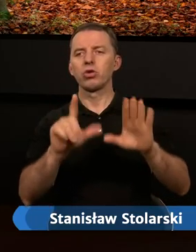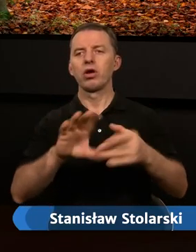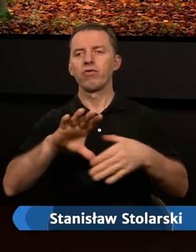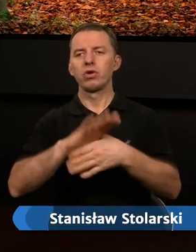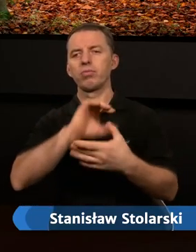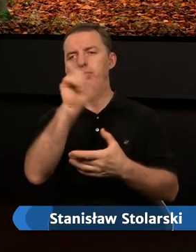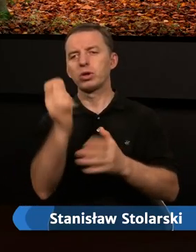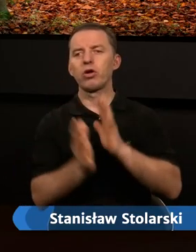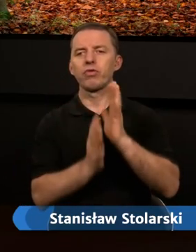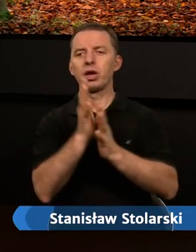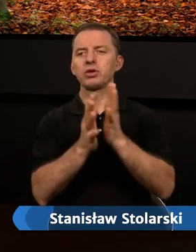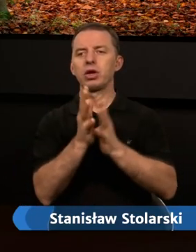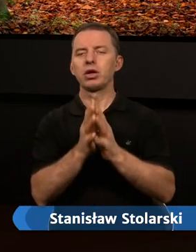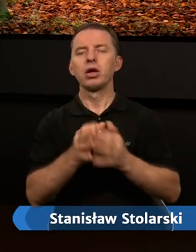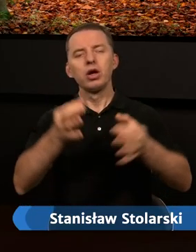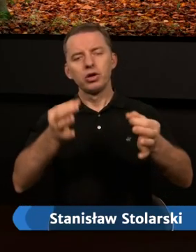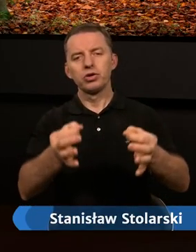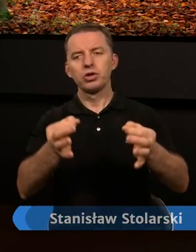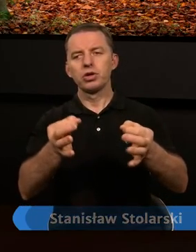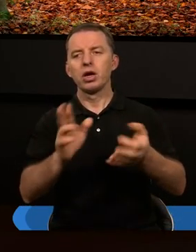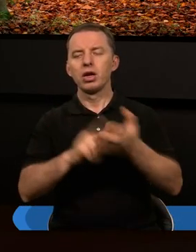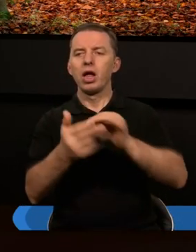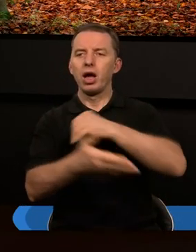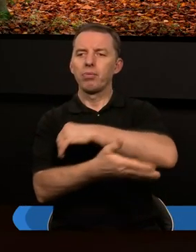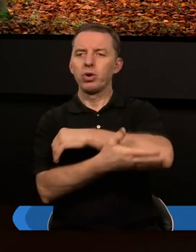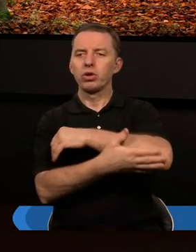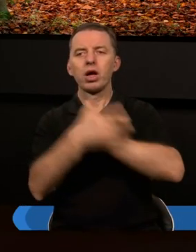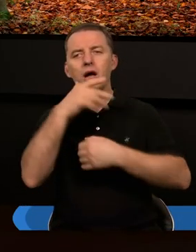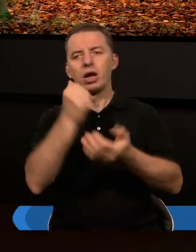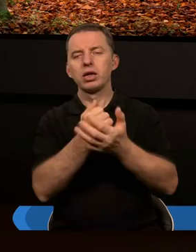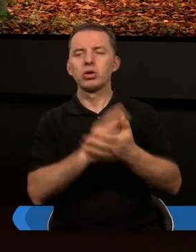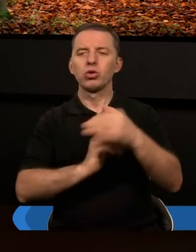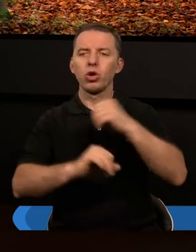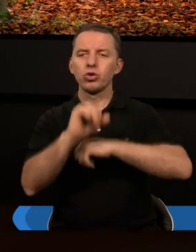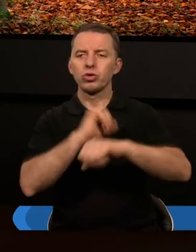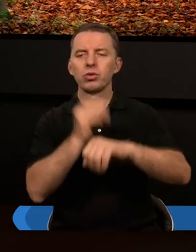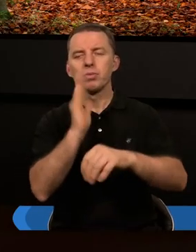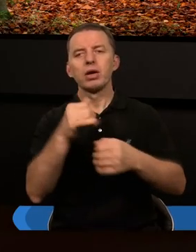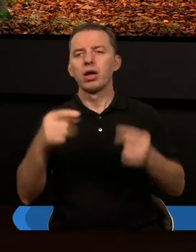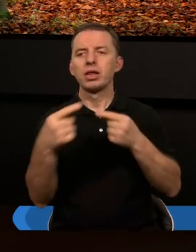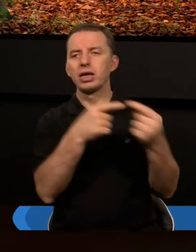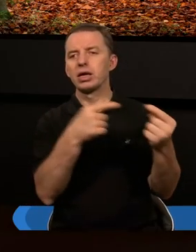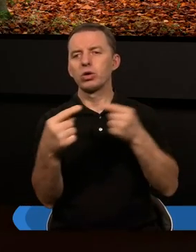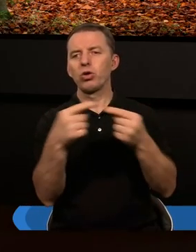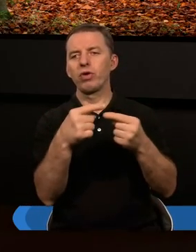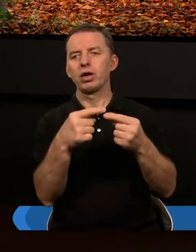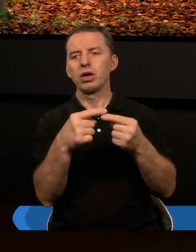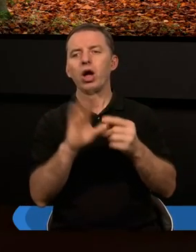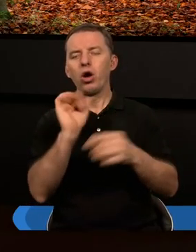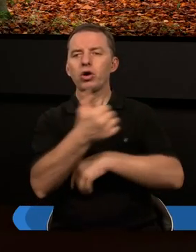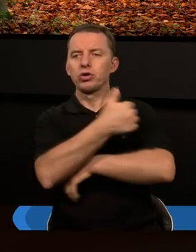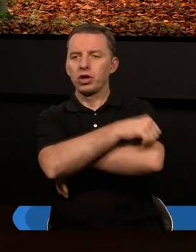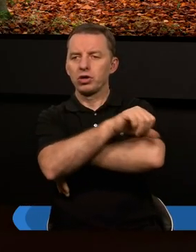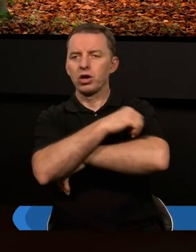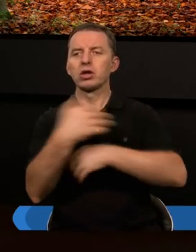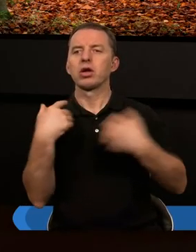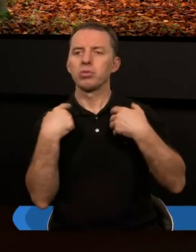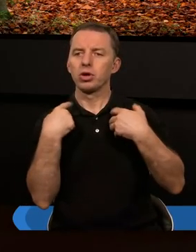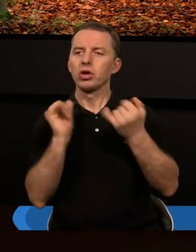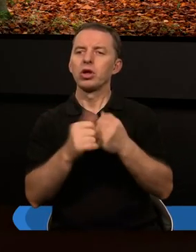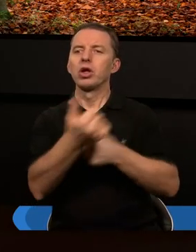w Podkowie Leśnej. Dzisiaj na podstawie listu do Rzymian będziemy dyskutować o chrześcijańskim